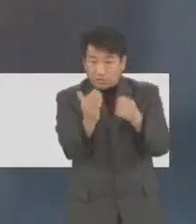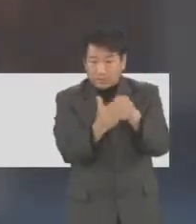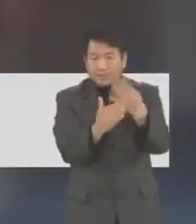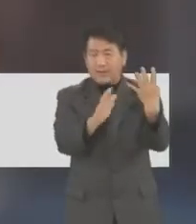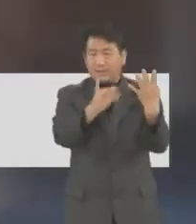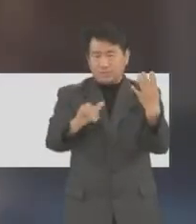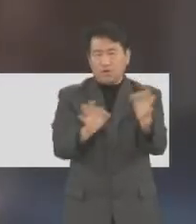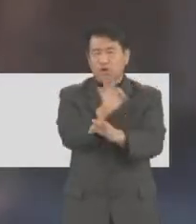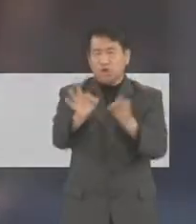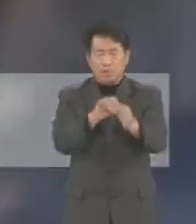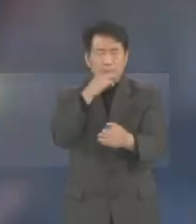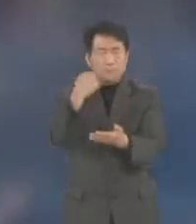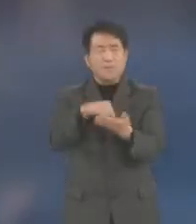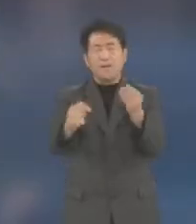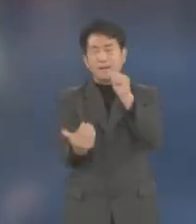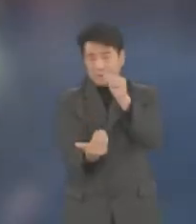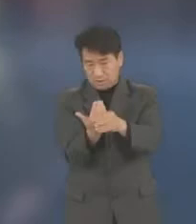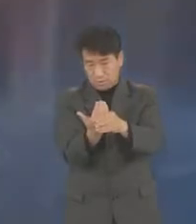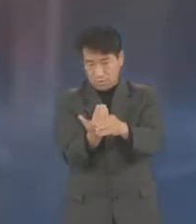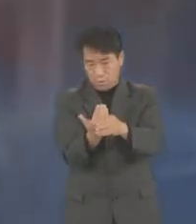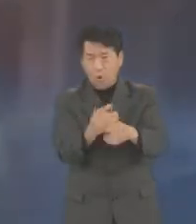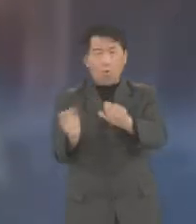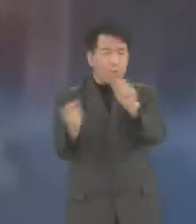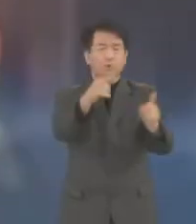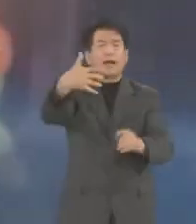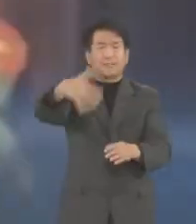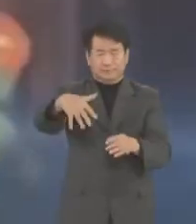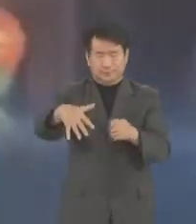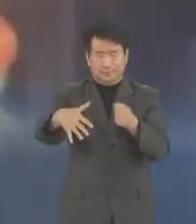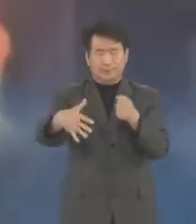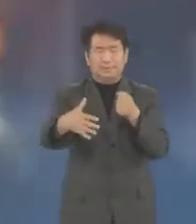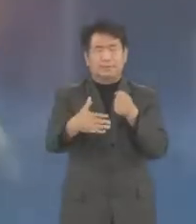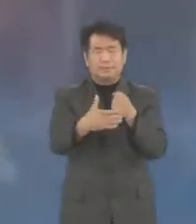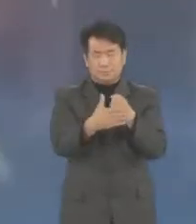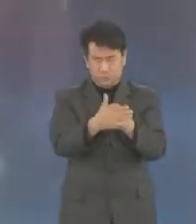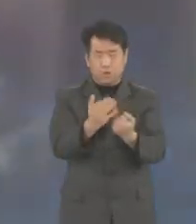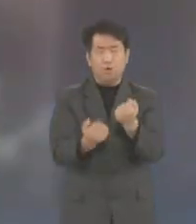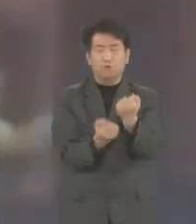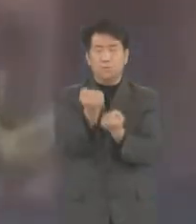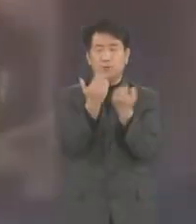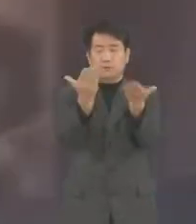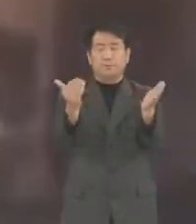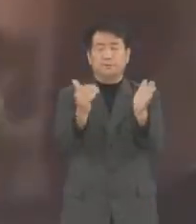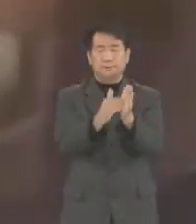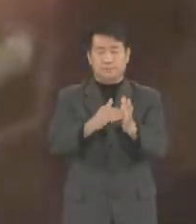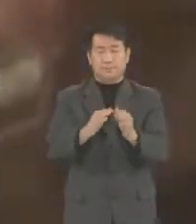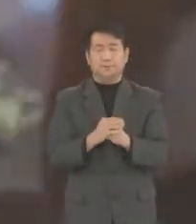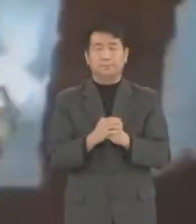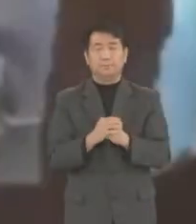피해자들에게 경제적인 피해가 발생했고 피해회복도 전혀 이루어지지 않았다며 양형 이유를 설명했습니다